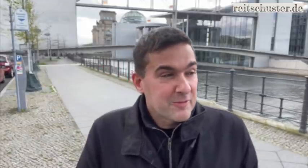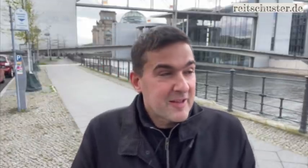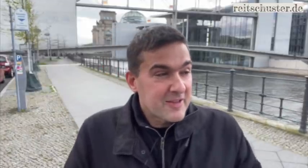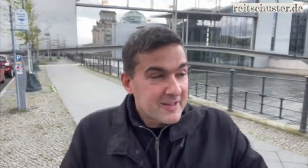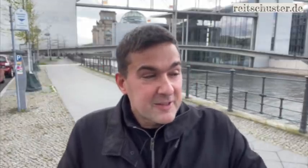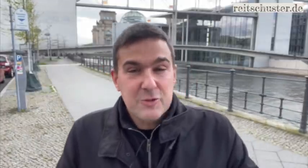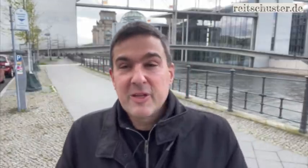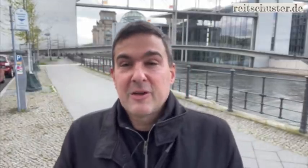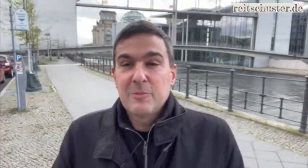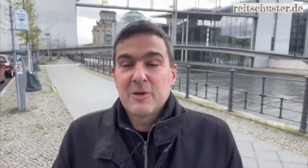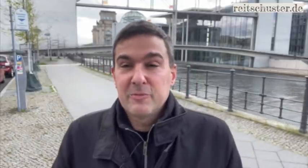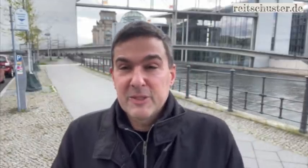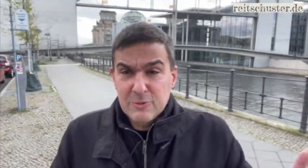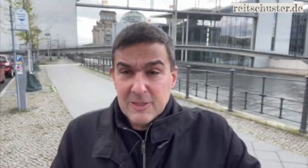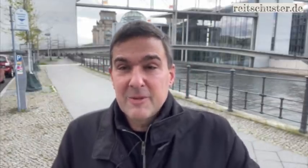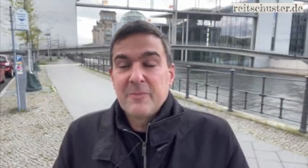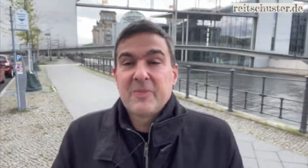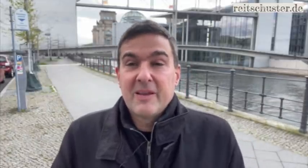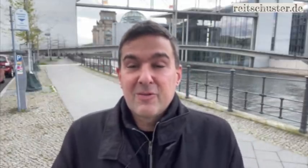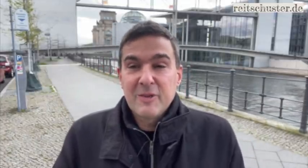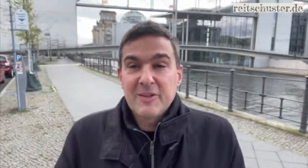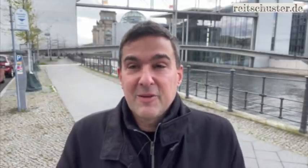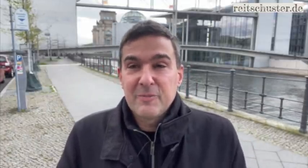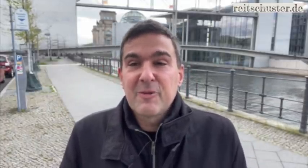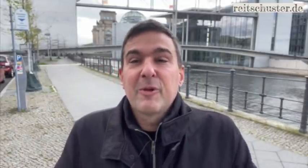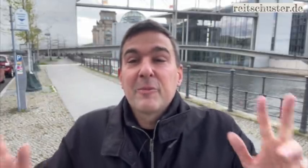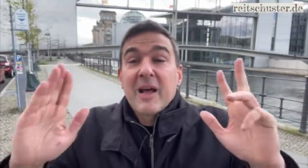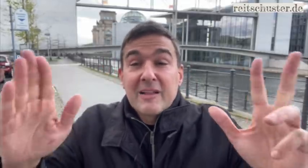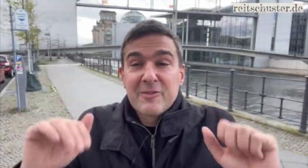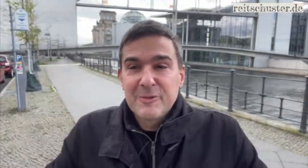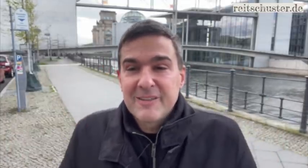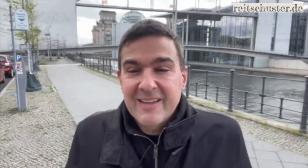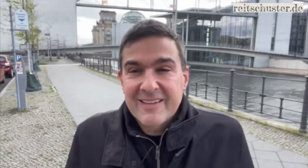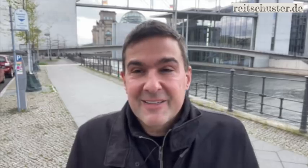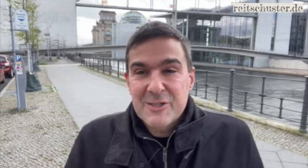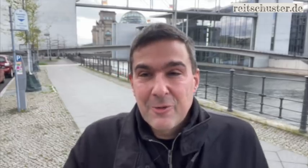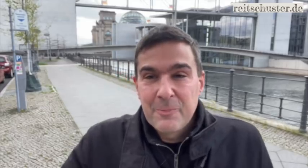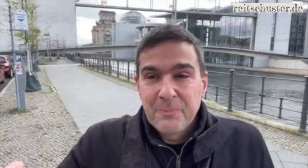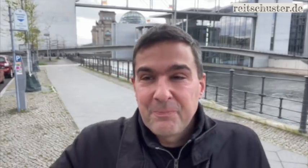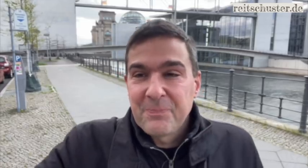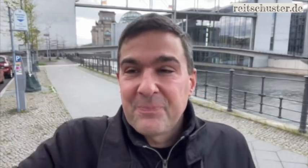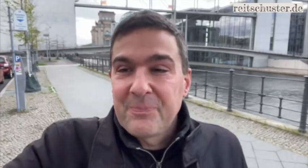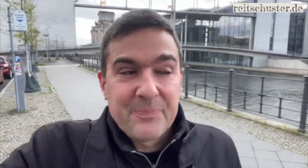Bundespressekonferenz. Ich dachte schon, er kommt auf mich zu, aber er ist noch nicht auf mich zugekommen. Alles Gute, danke, ciao.